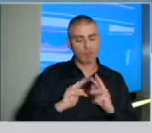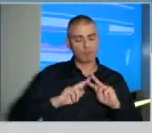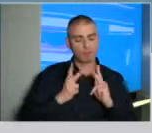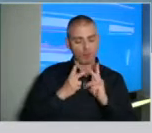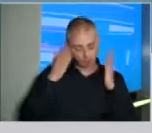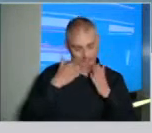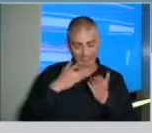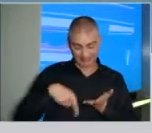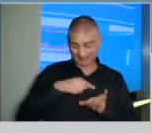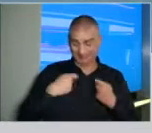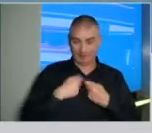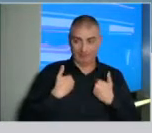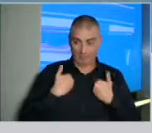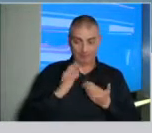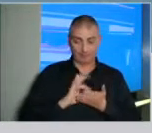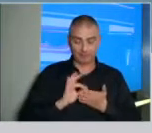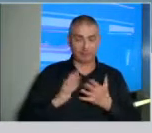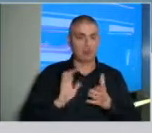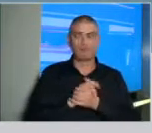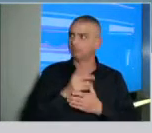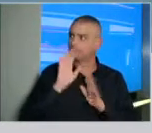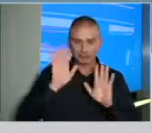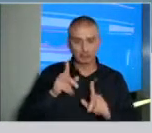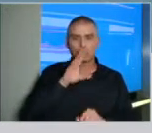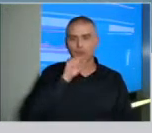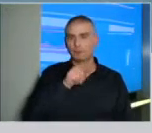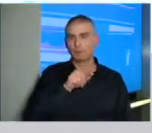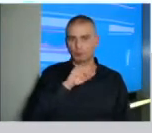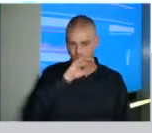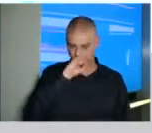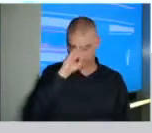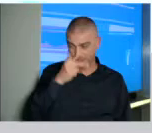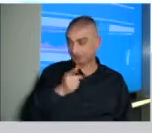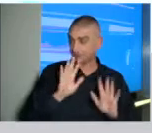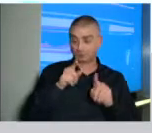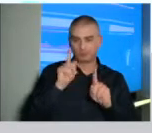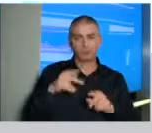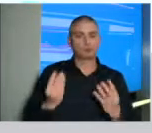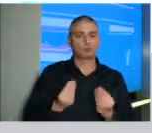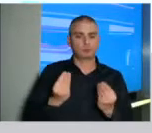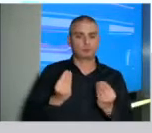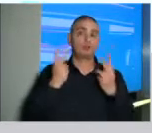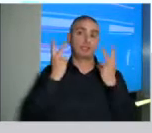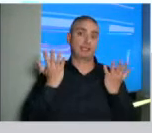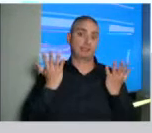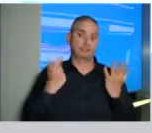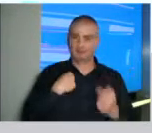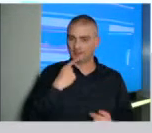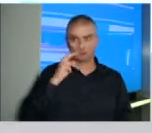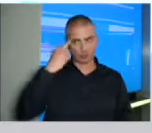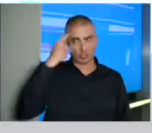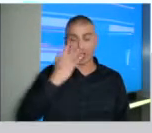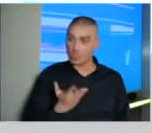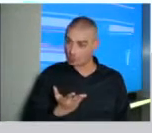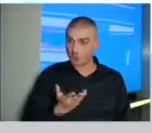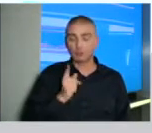המיקוד סביבי, במשרד, חברים, הסרטון הזה דיברו עליו. בסרטון הזה יש משהו קריאטיבי נגיד, יש בו רעיון,